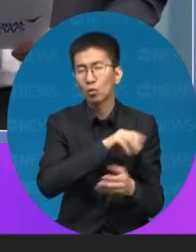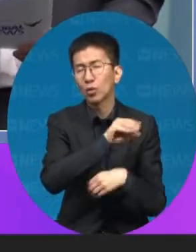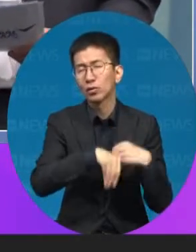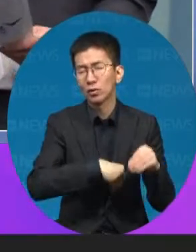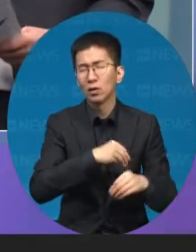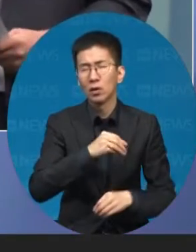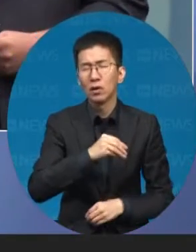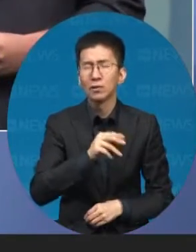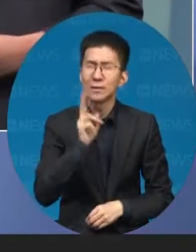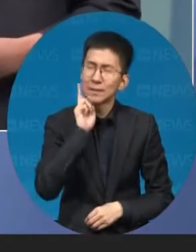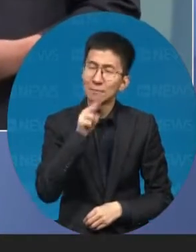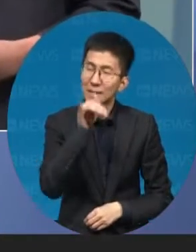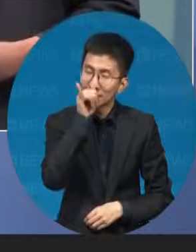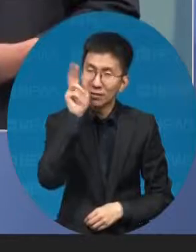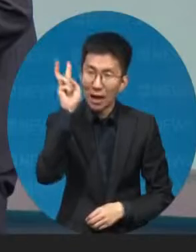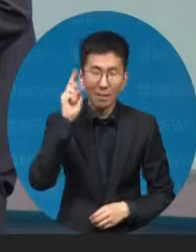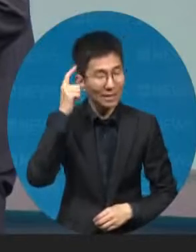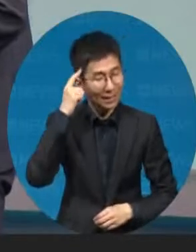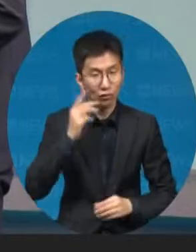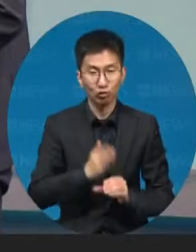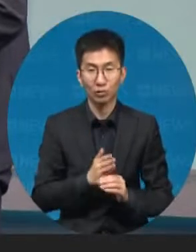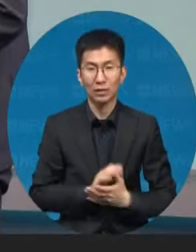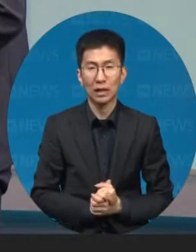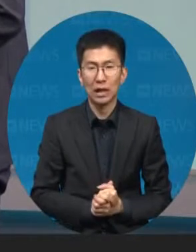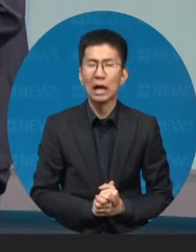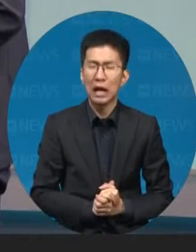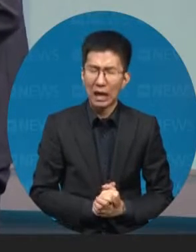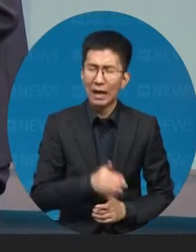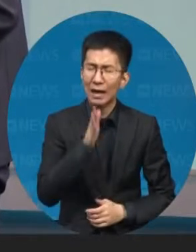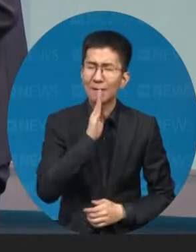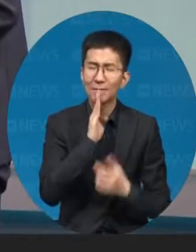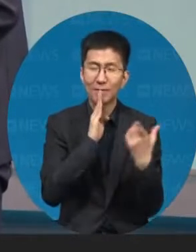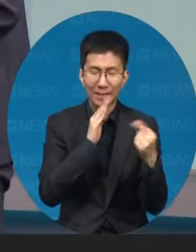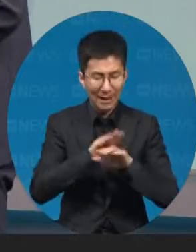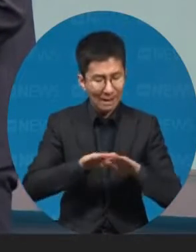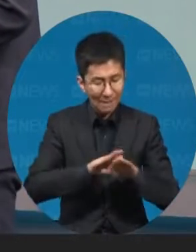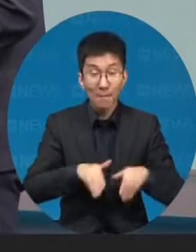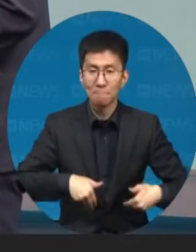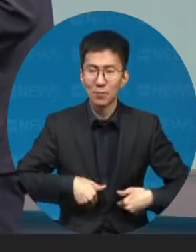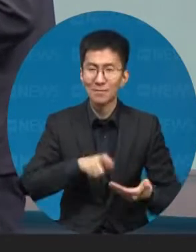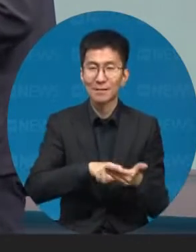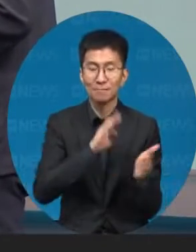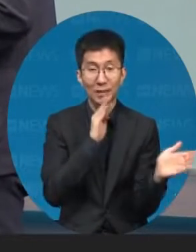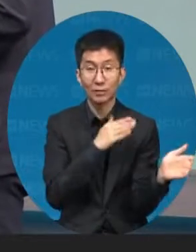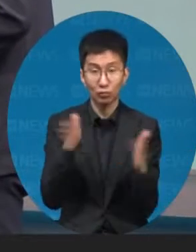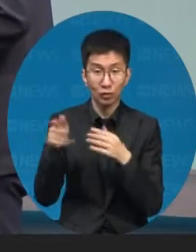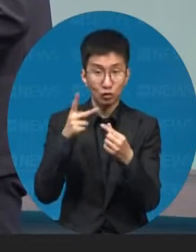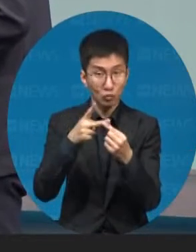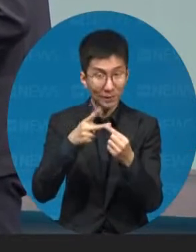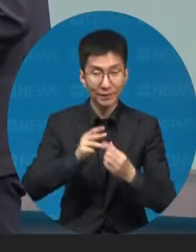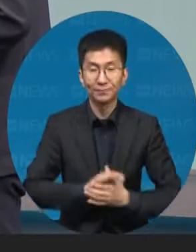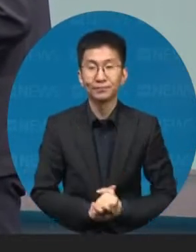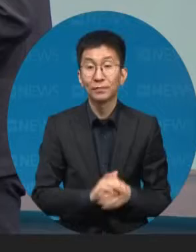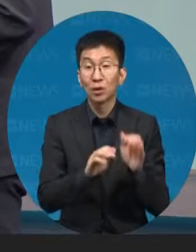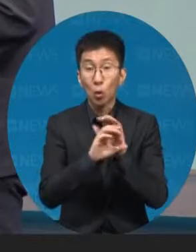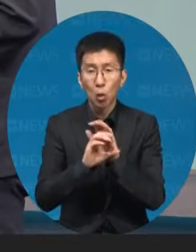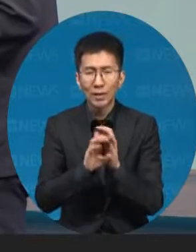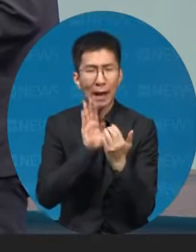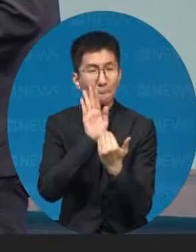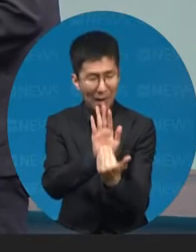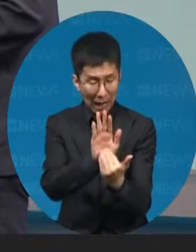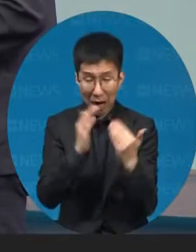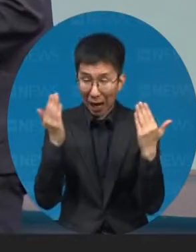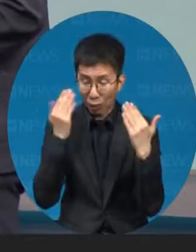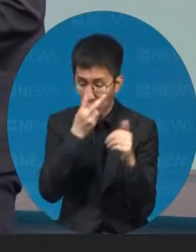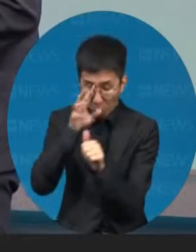수 있다고 걱정했습니다 4 경계를 하고 좀 해결책을 찾아 봐야 될 것 같습니다 자 두번째 주자 살펴보죠 어코드 로나 차단 뭐